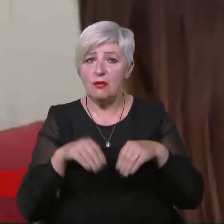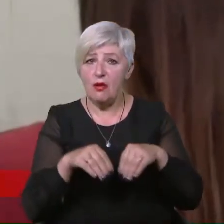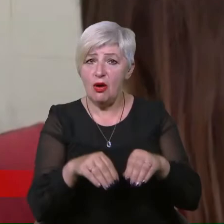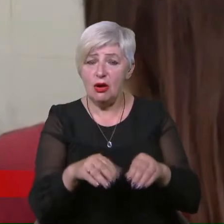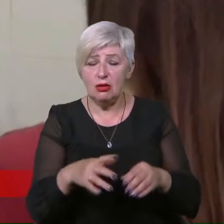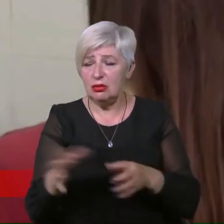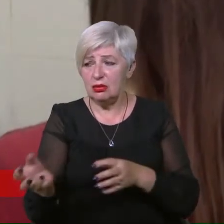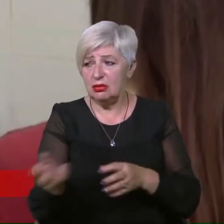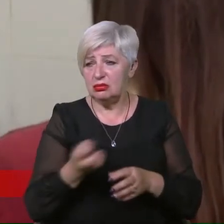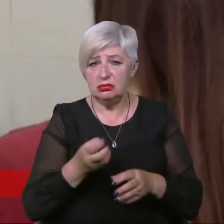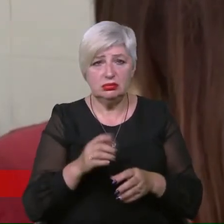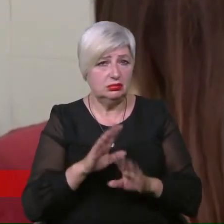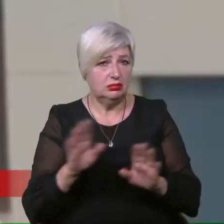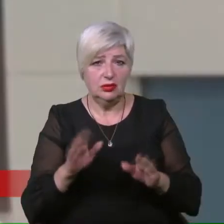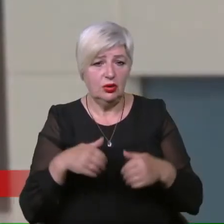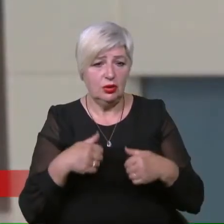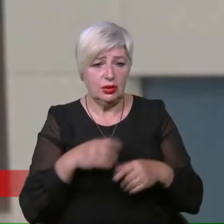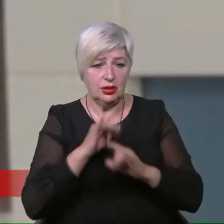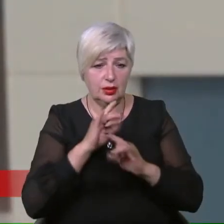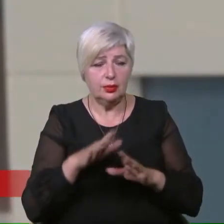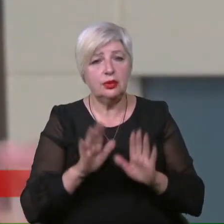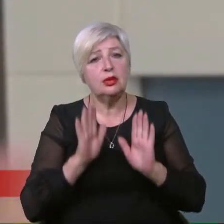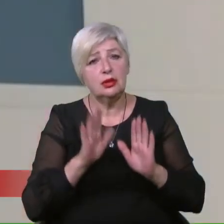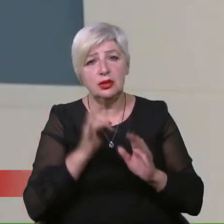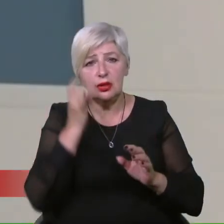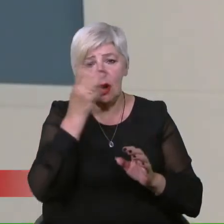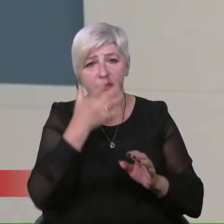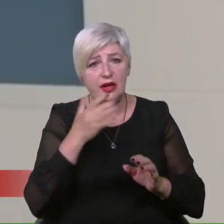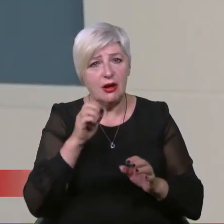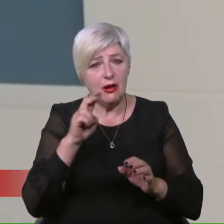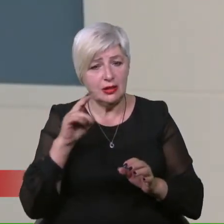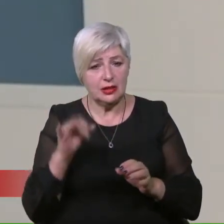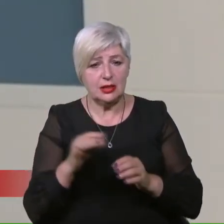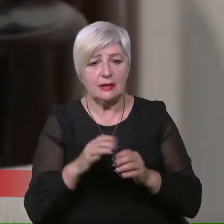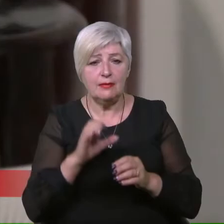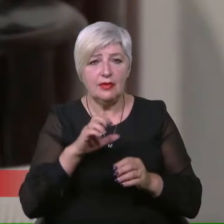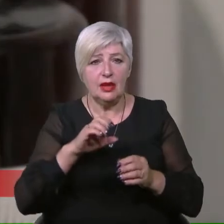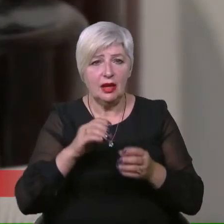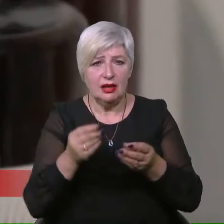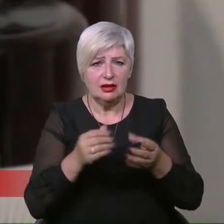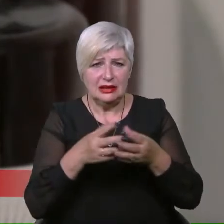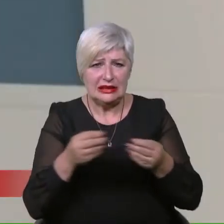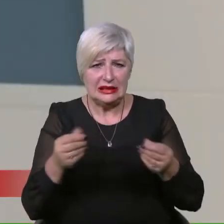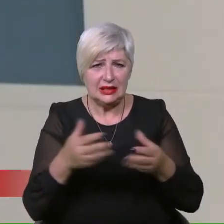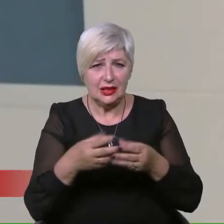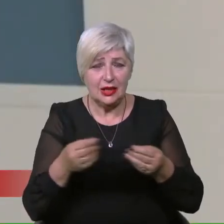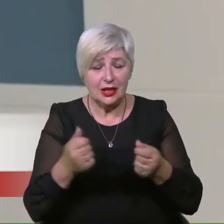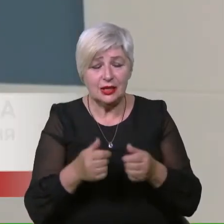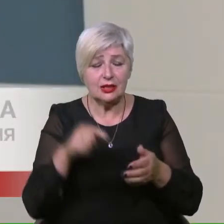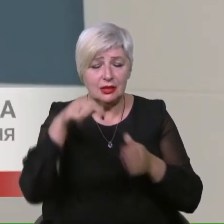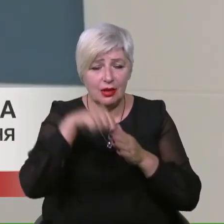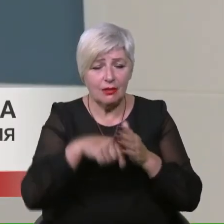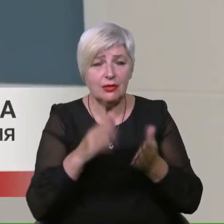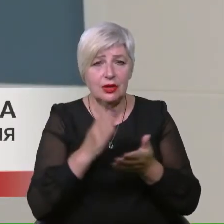буде, кажуть косметологи. Підходять лише африканські ахатини. Слизь їх содержить дуже велике кількість вітамінів, колаген,